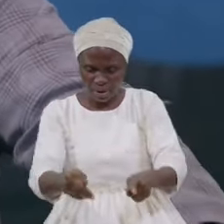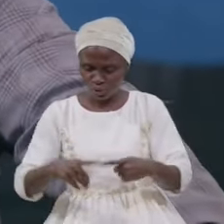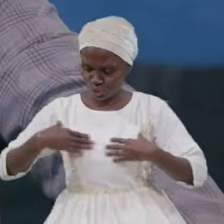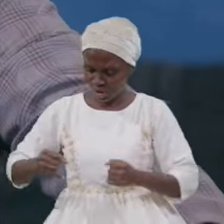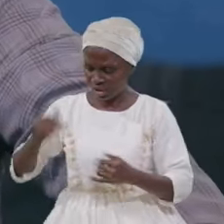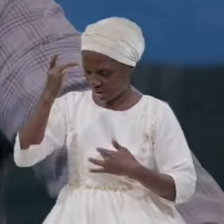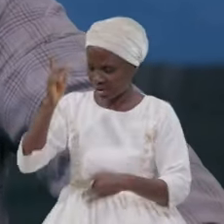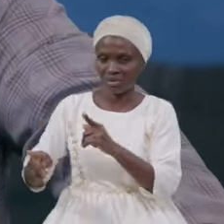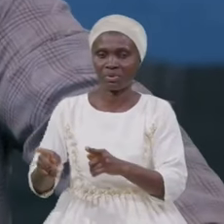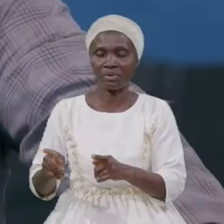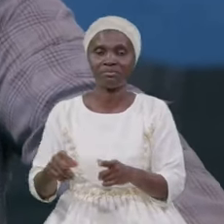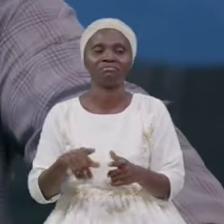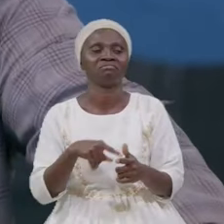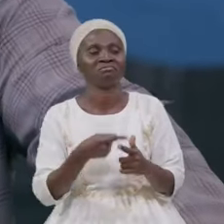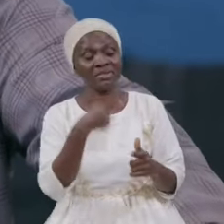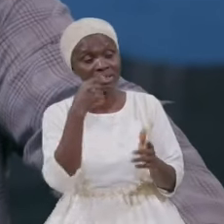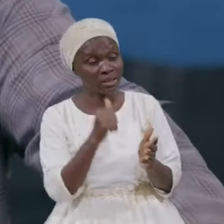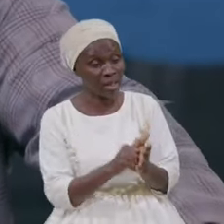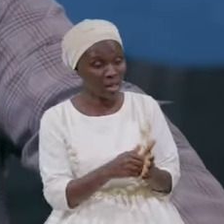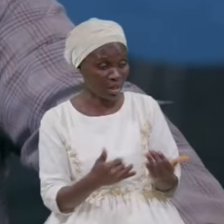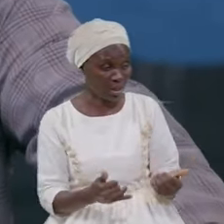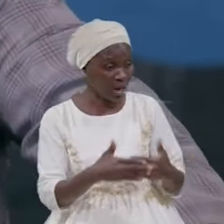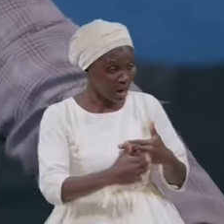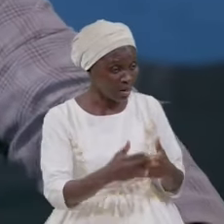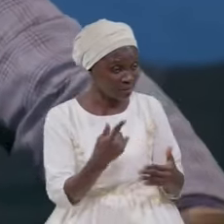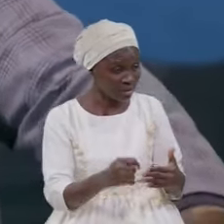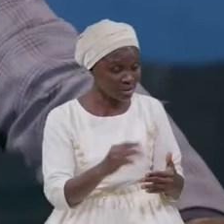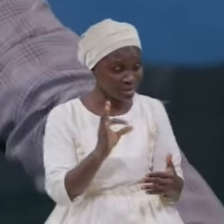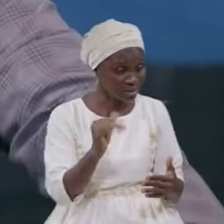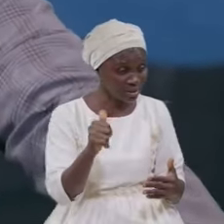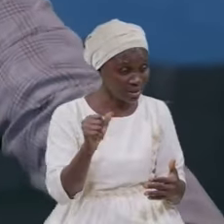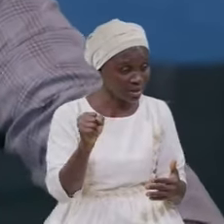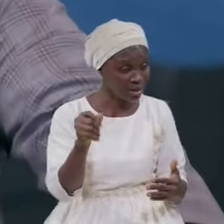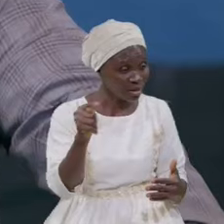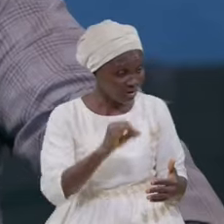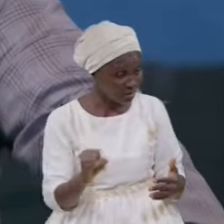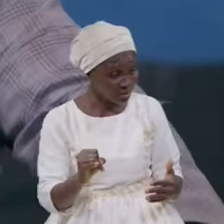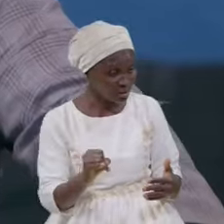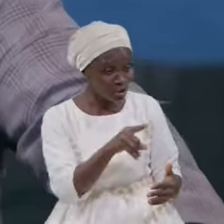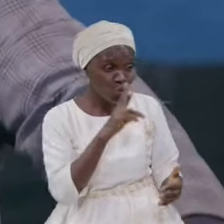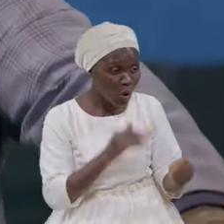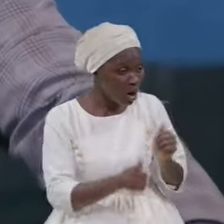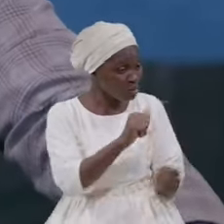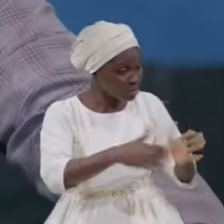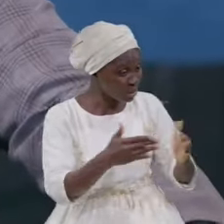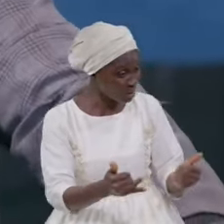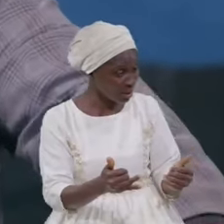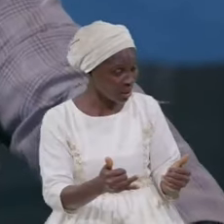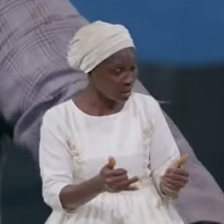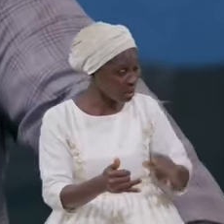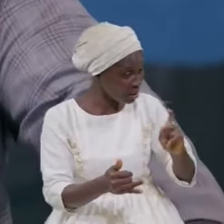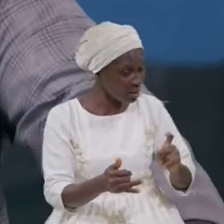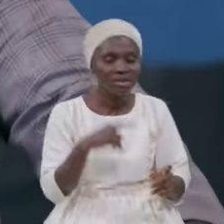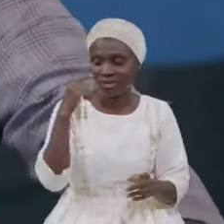pratiquement mourant. Il a dit oui. Il parlait d'une voix basse. Et j'ai demandé à sa femme, Femme,